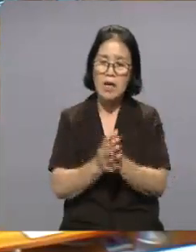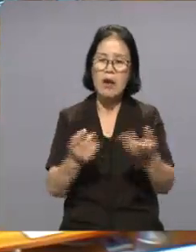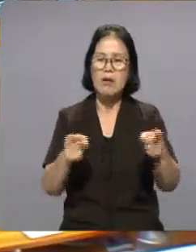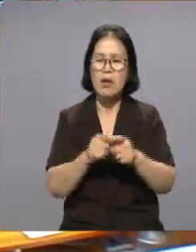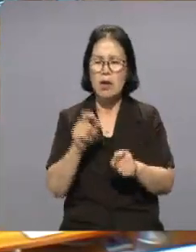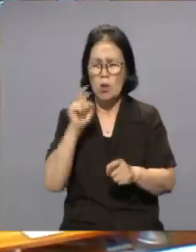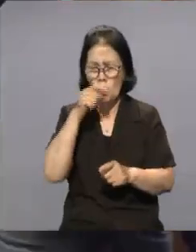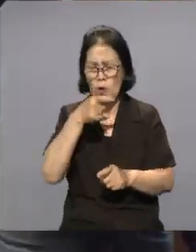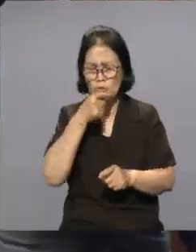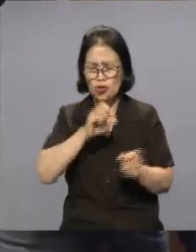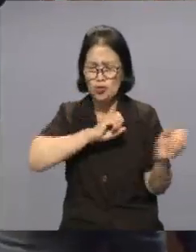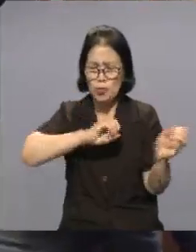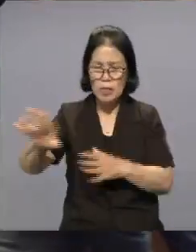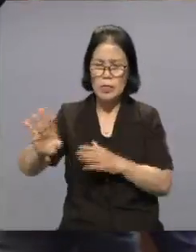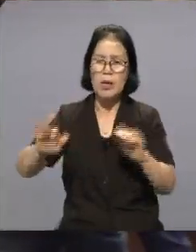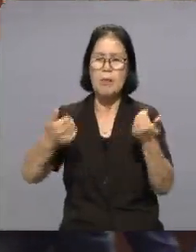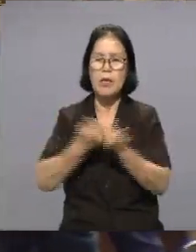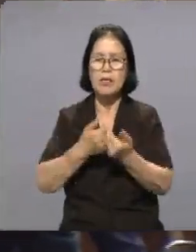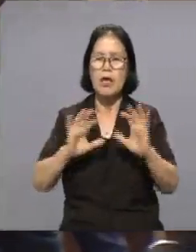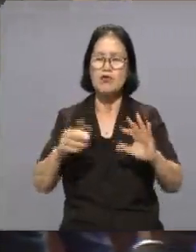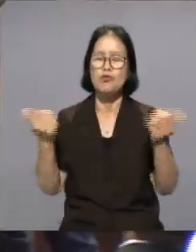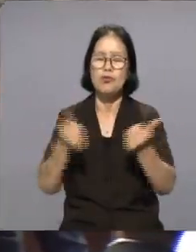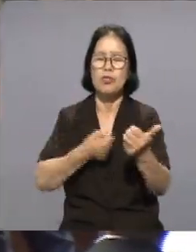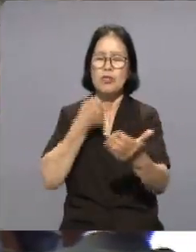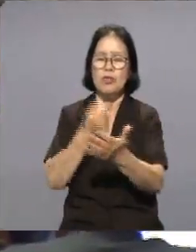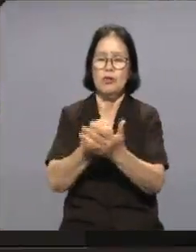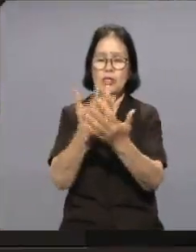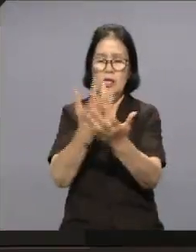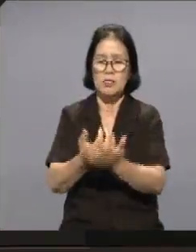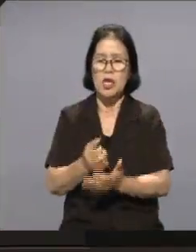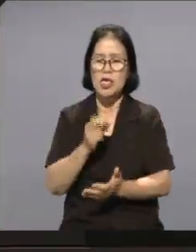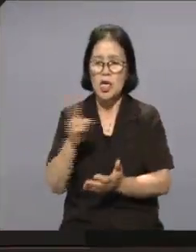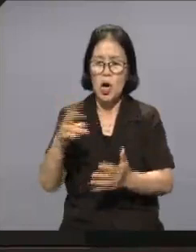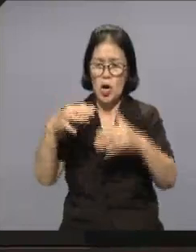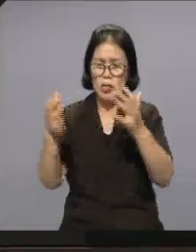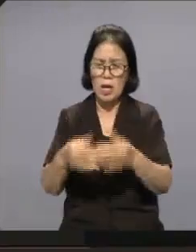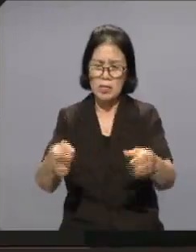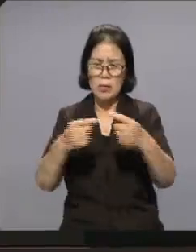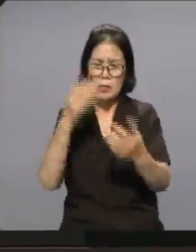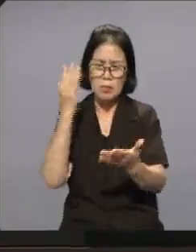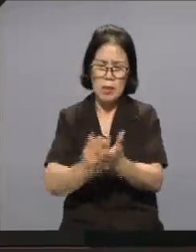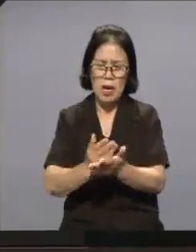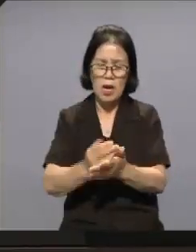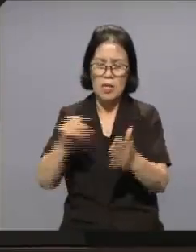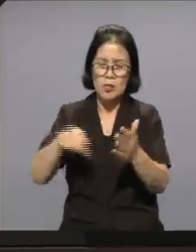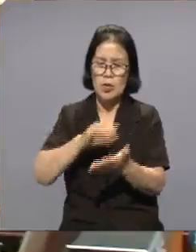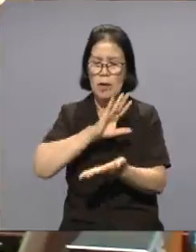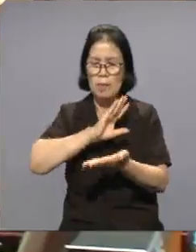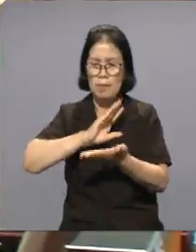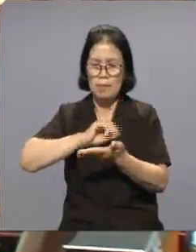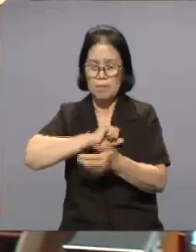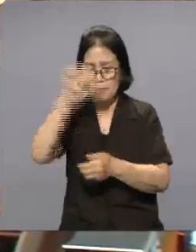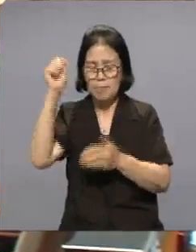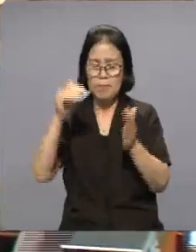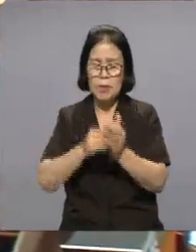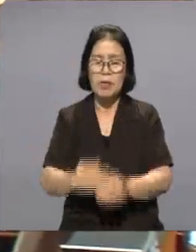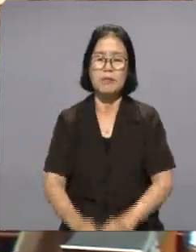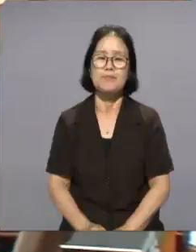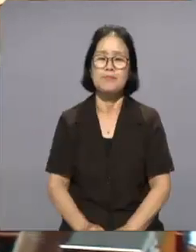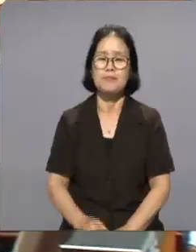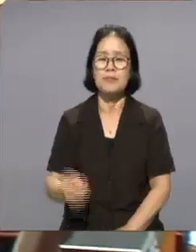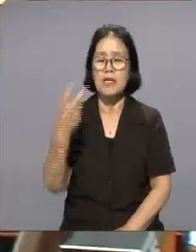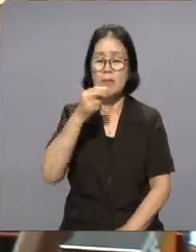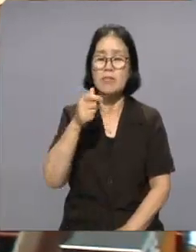원전오염수 방류에 반대하는 국회 결의안도 여당의 불참 속에 통과시켰습니다 이밖에 최저